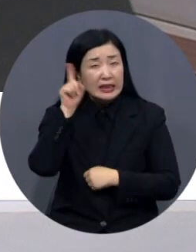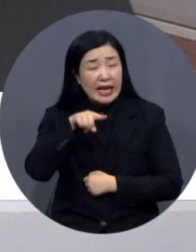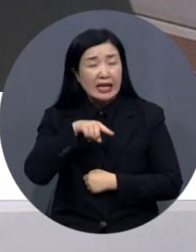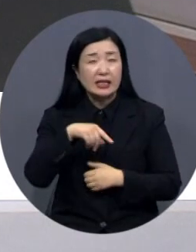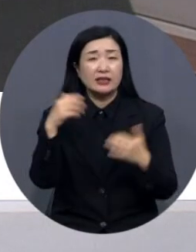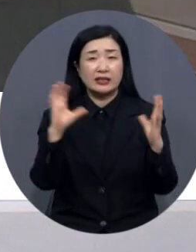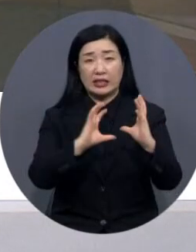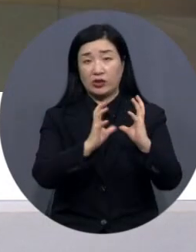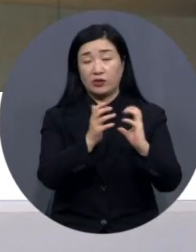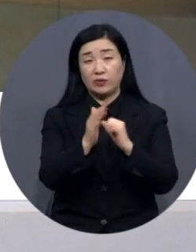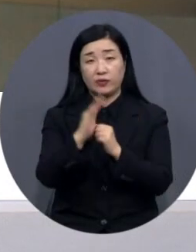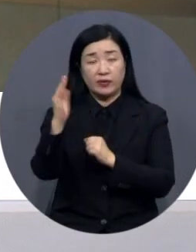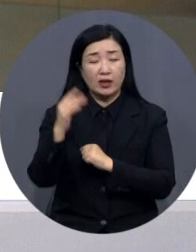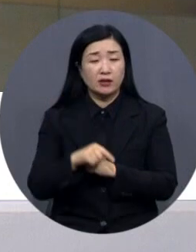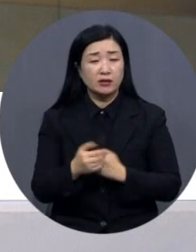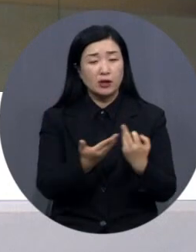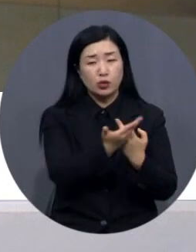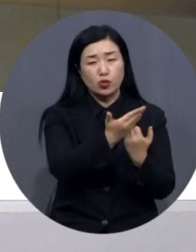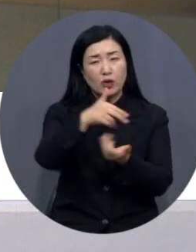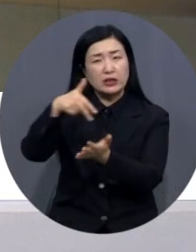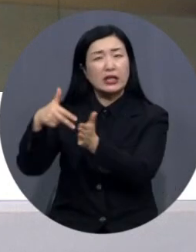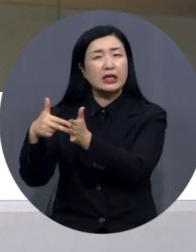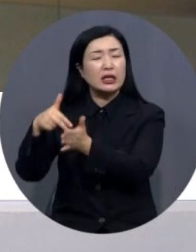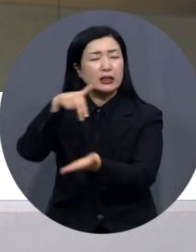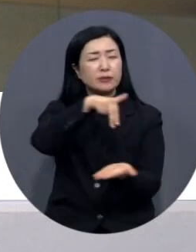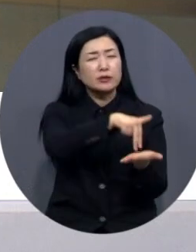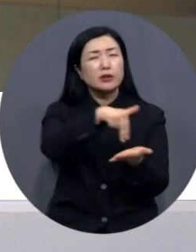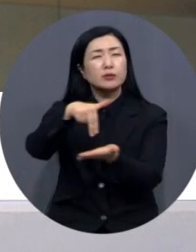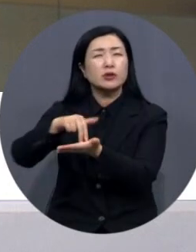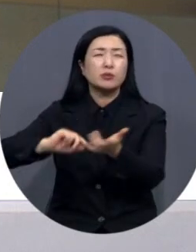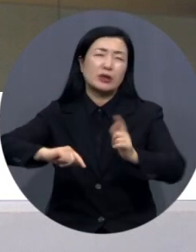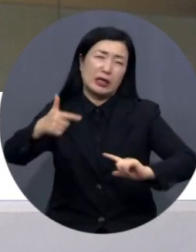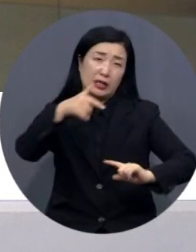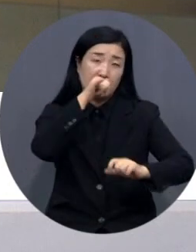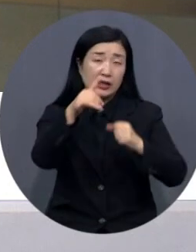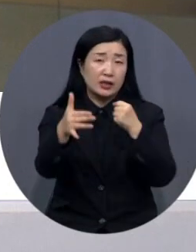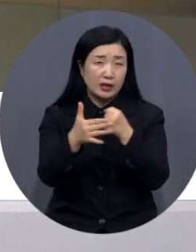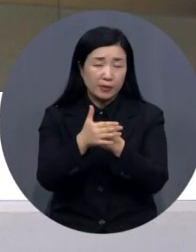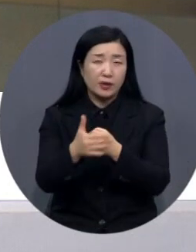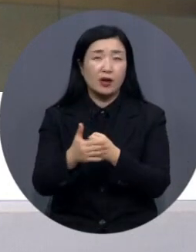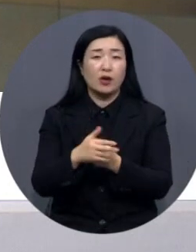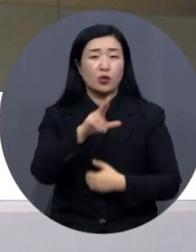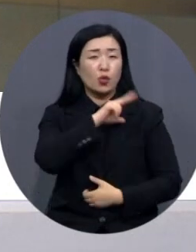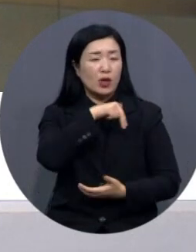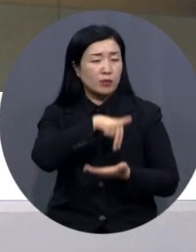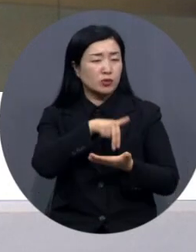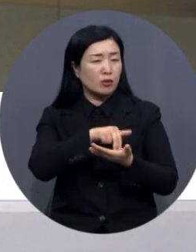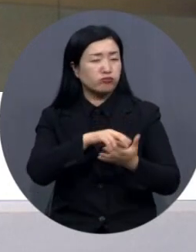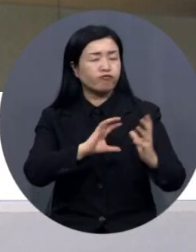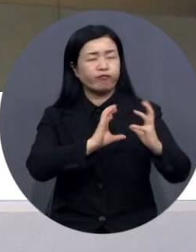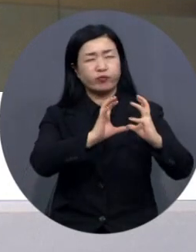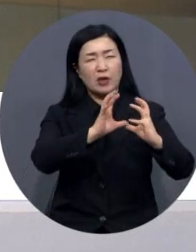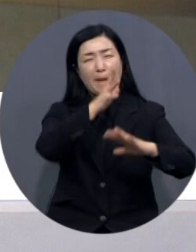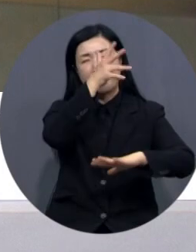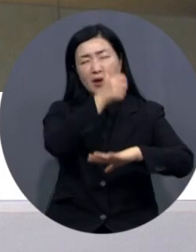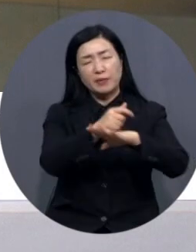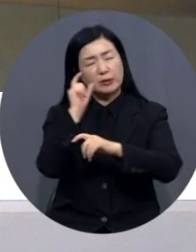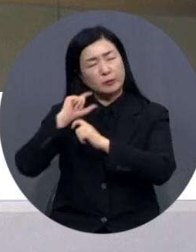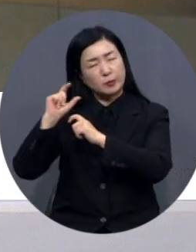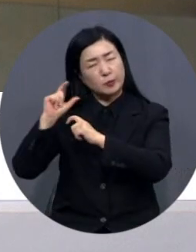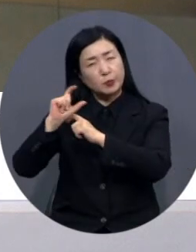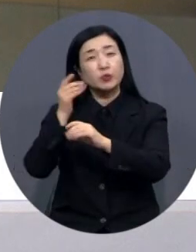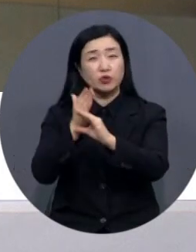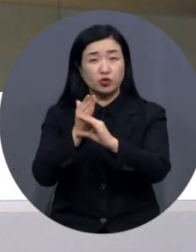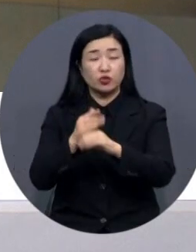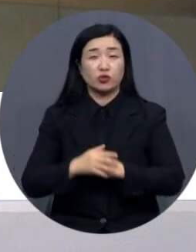상정됩니다. 그동안 제주도와 재단 측의 입장이 팽팽히 맞서면서 도의회는 상정 여부를 놓고 막판까지